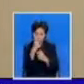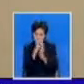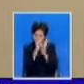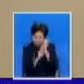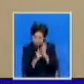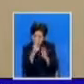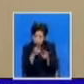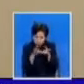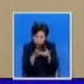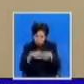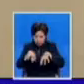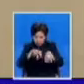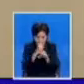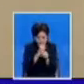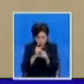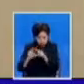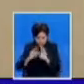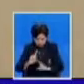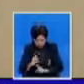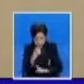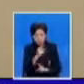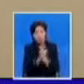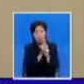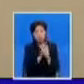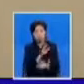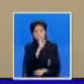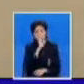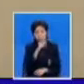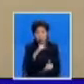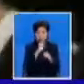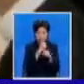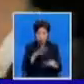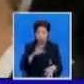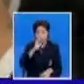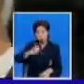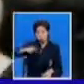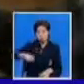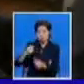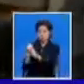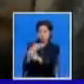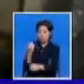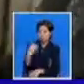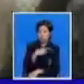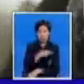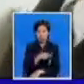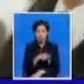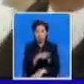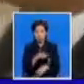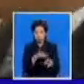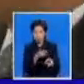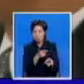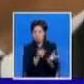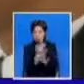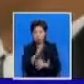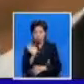ดินพอเดินไปปรากฏว่าศาลว่าไม่ใช ่ ศาลว่าไม่ใช่ก็ต้องกลับมาถ้าอย่างนั้นจะเดินยังไงนะเพรา